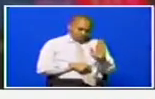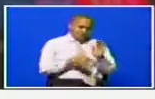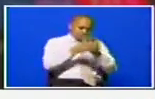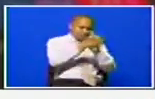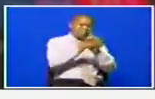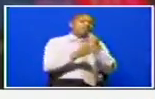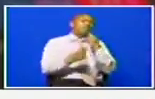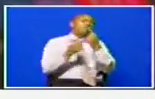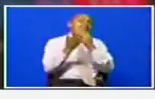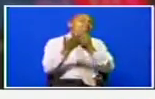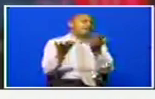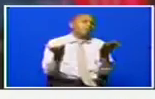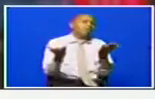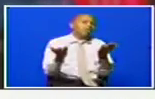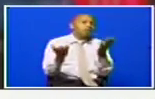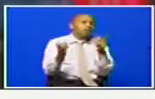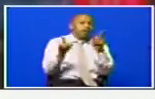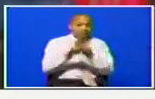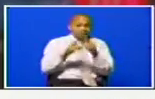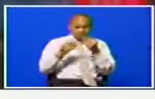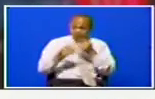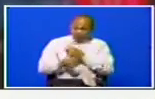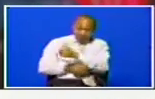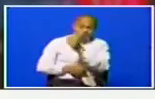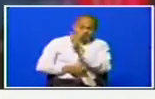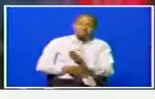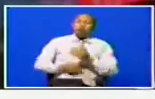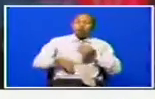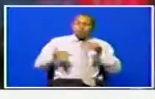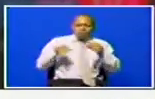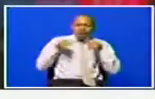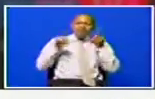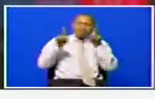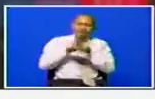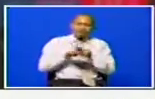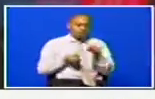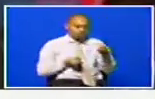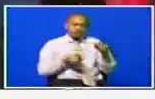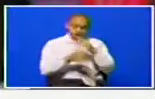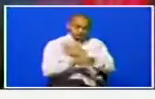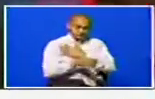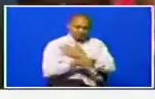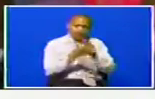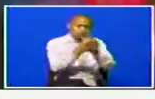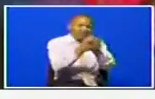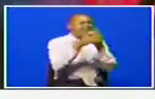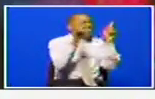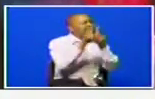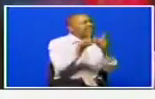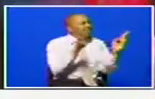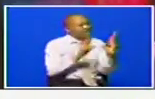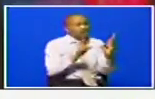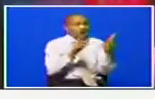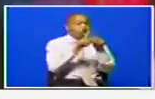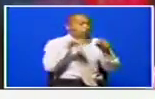jambo, manake vile sisi pia tunasubiri na tuko na hamu ya kujua, pia wao wanajua, wana hamu ya kujua na pia wafuasi